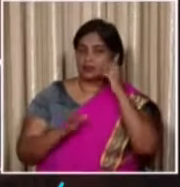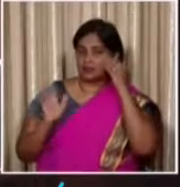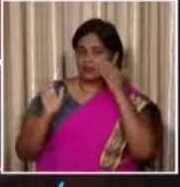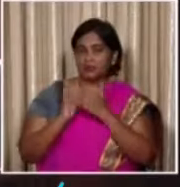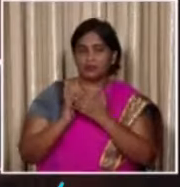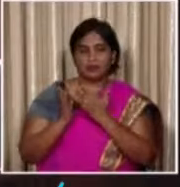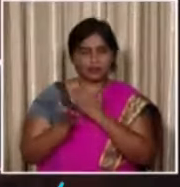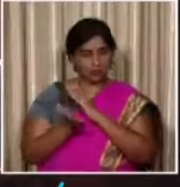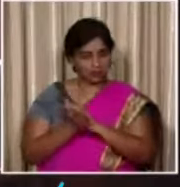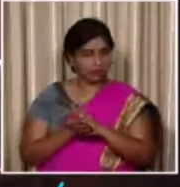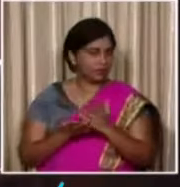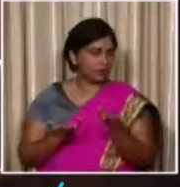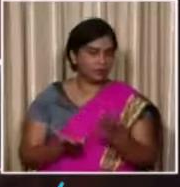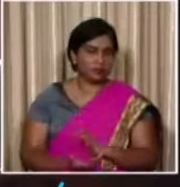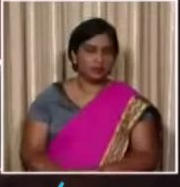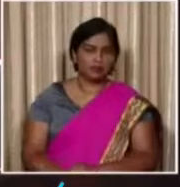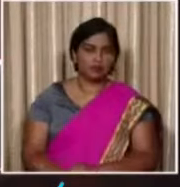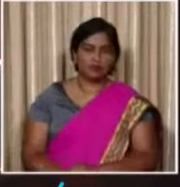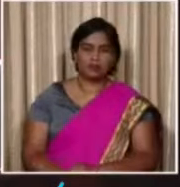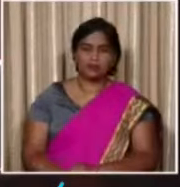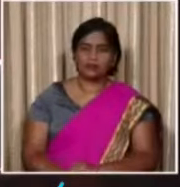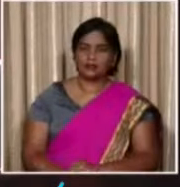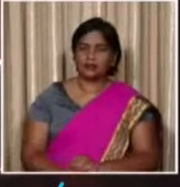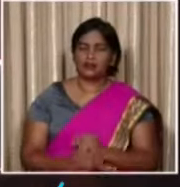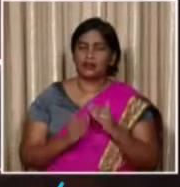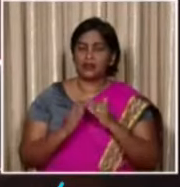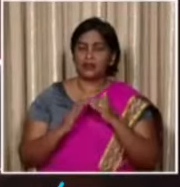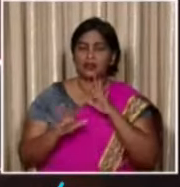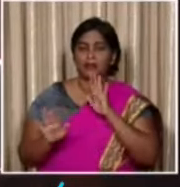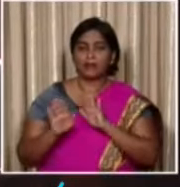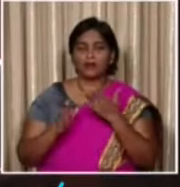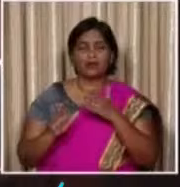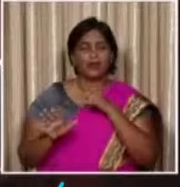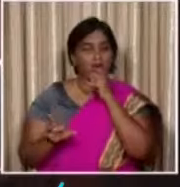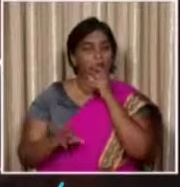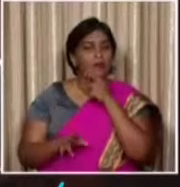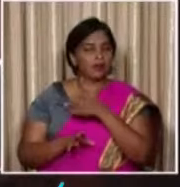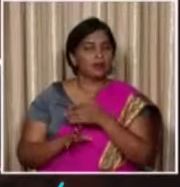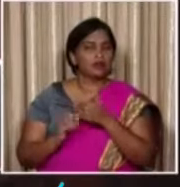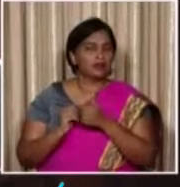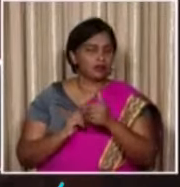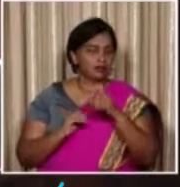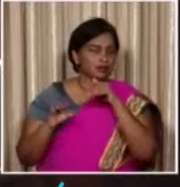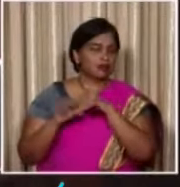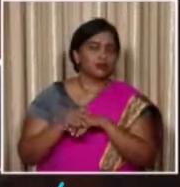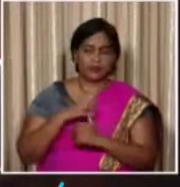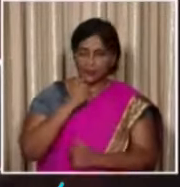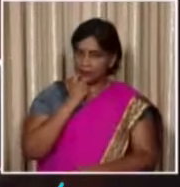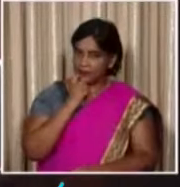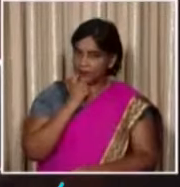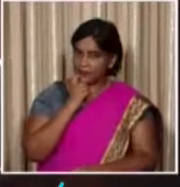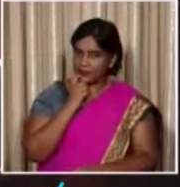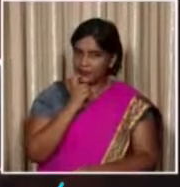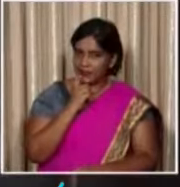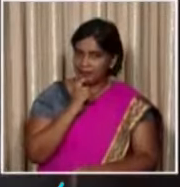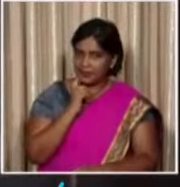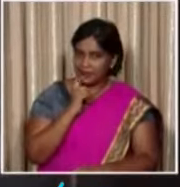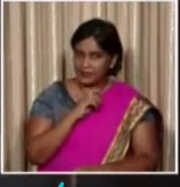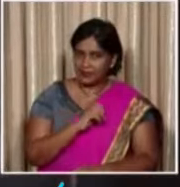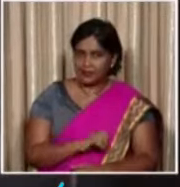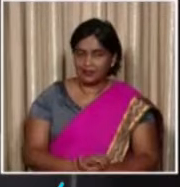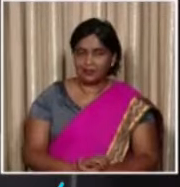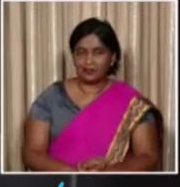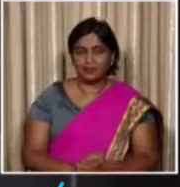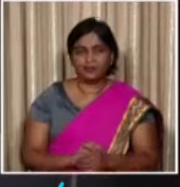ඉඳලා විසඳුමක් දෙනවද මොකද ගෘහ මූලිකව පාලනය කරන්න බැරි සතුන් තමයි යොවුන්නද ගෘහයන් වල ඇති කරලා තියෙන්නේ